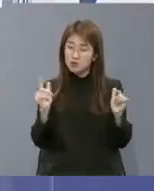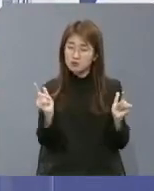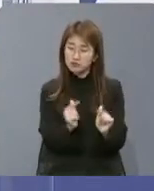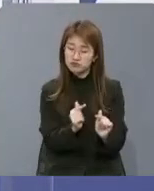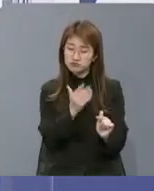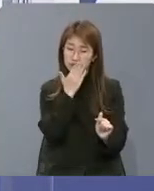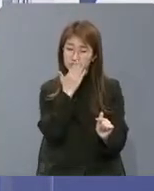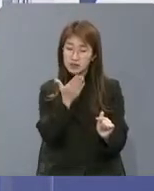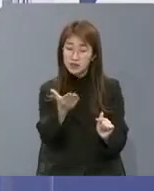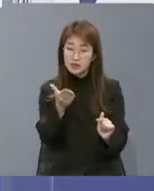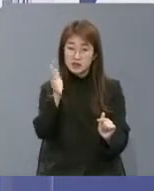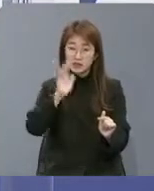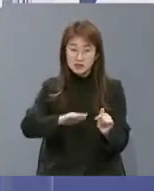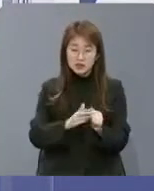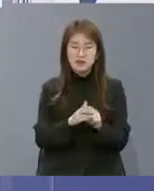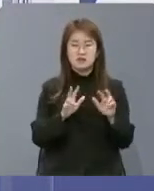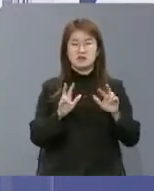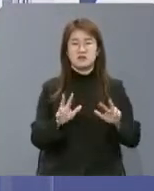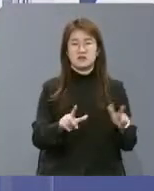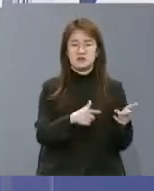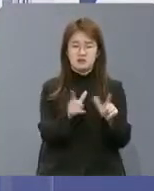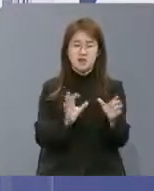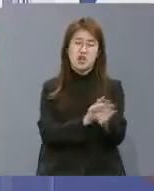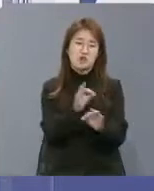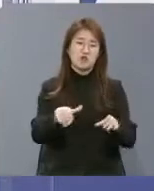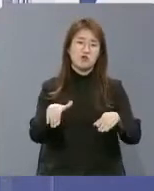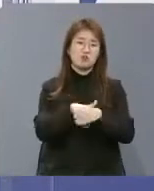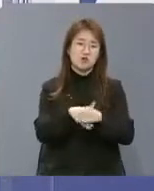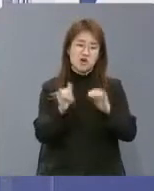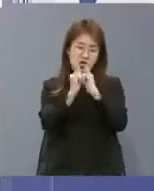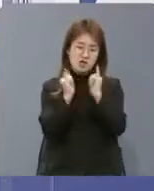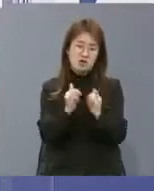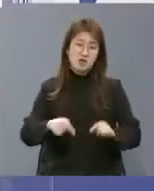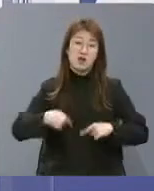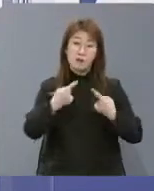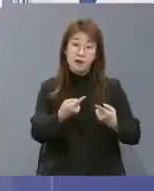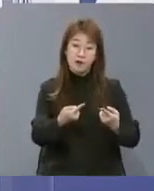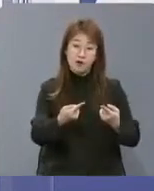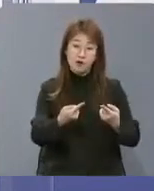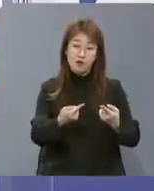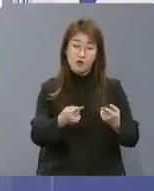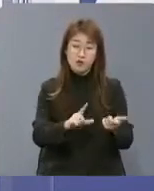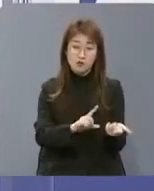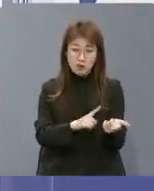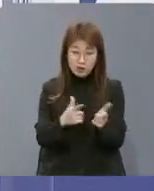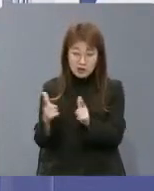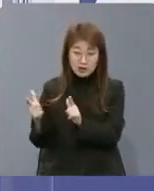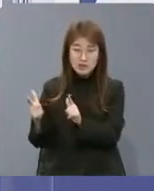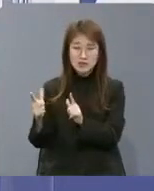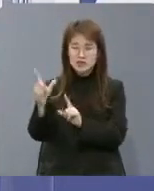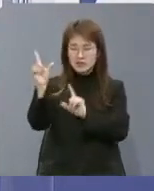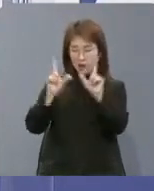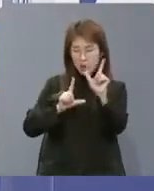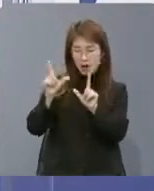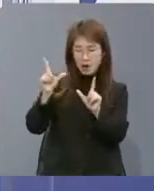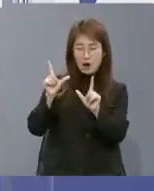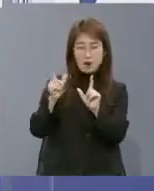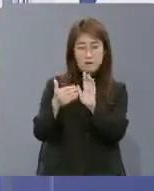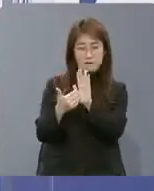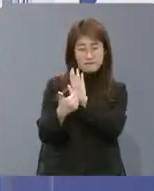있지만 지금 여러 가지 경제, 문화, 사회 참여 여러 가지 부분들을 또 제한하는